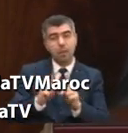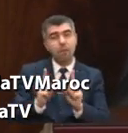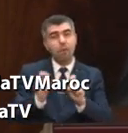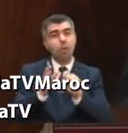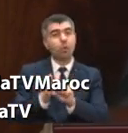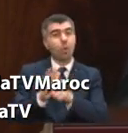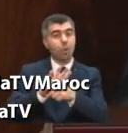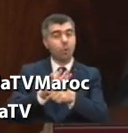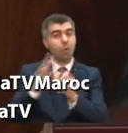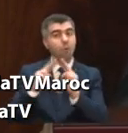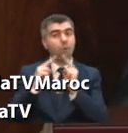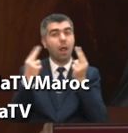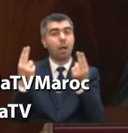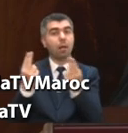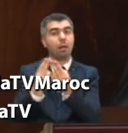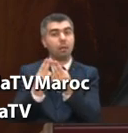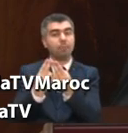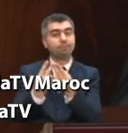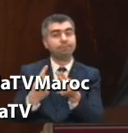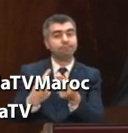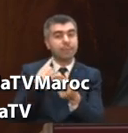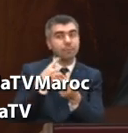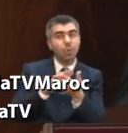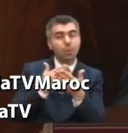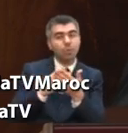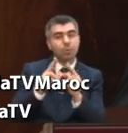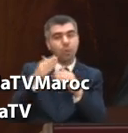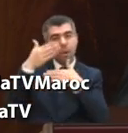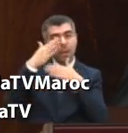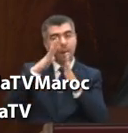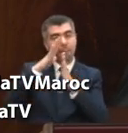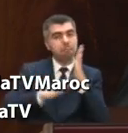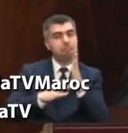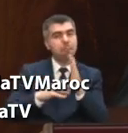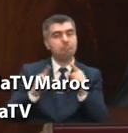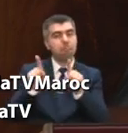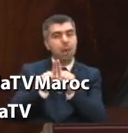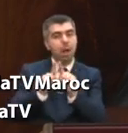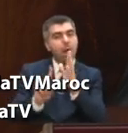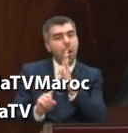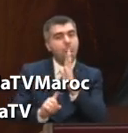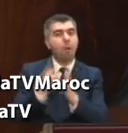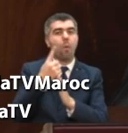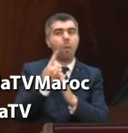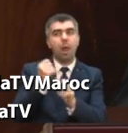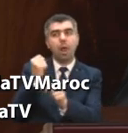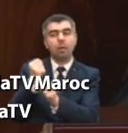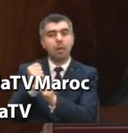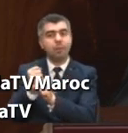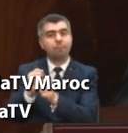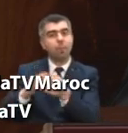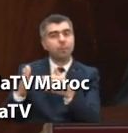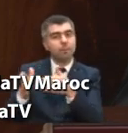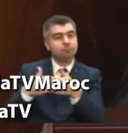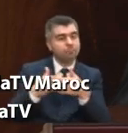وفي ظل الأزمة العالمية والأزمة الوطنية التي أثرت بشكل كبير وغير مسبوق في حركية الشغل، سواء على مستوى